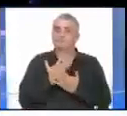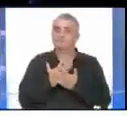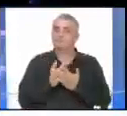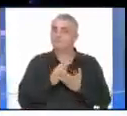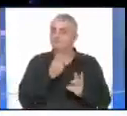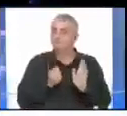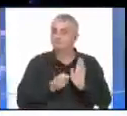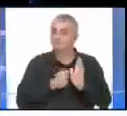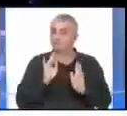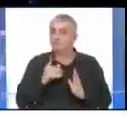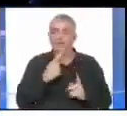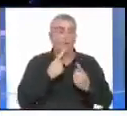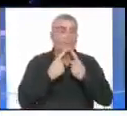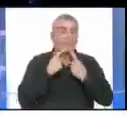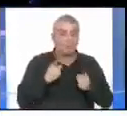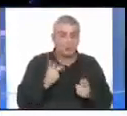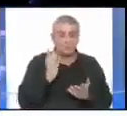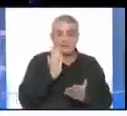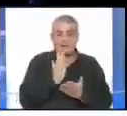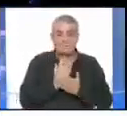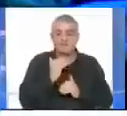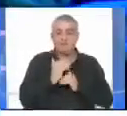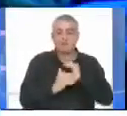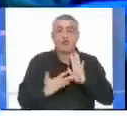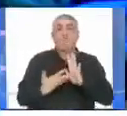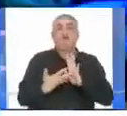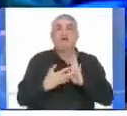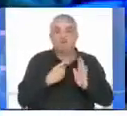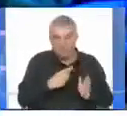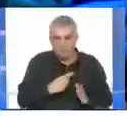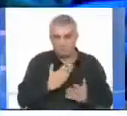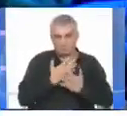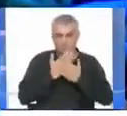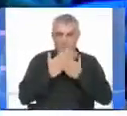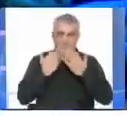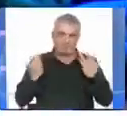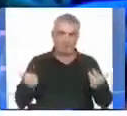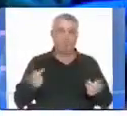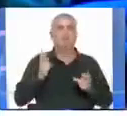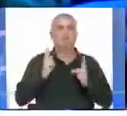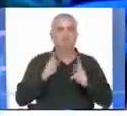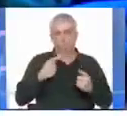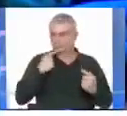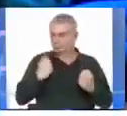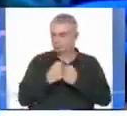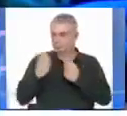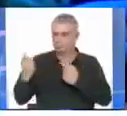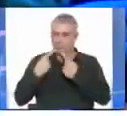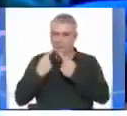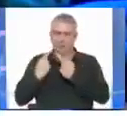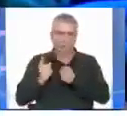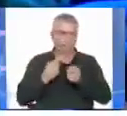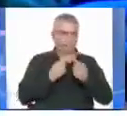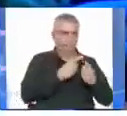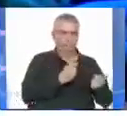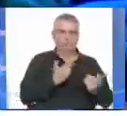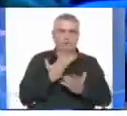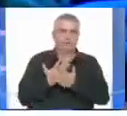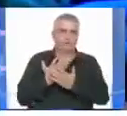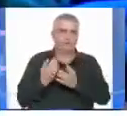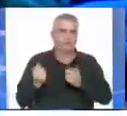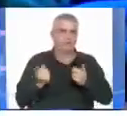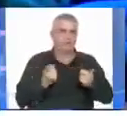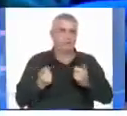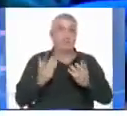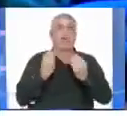התביעה? מהדיונים כבר בשלב החקירות התברר שיש סתירות מהותיות בין עדים,